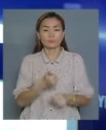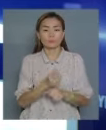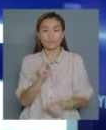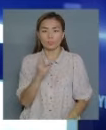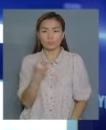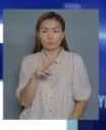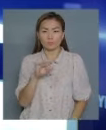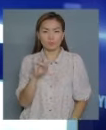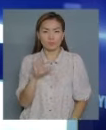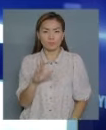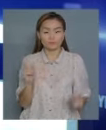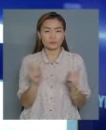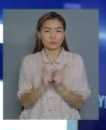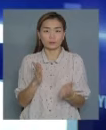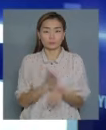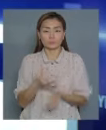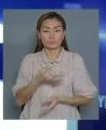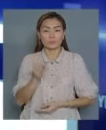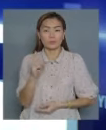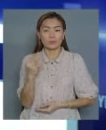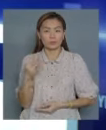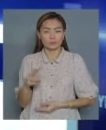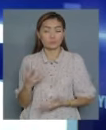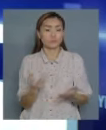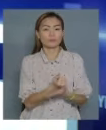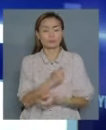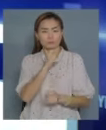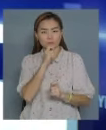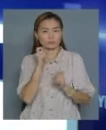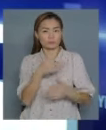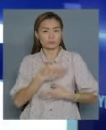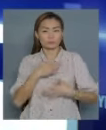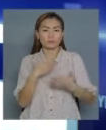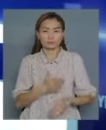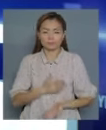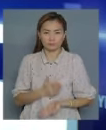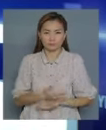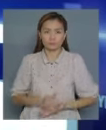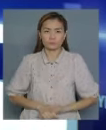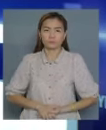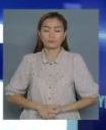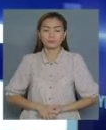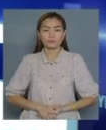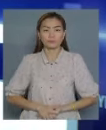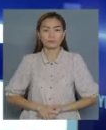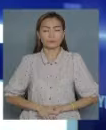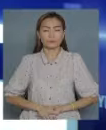Серік Шапкенттің қабылдауында болды. Облыс әкімі жеңімпаздарға өз ризашылығын білдіріп, сый-сияпаттармен алғыс хат табыстады.